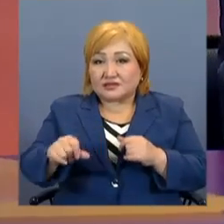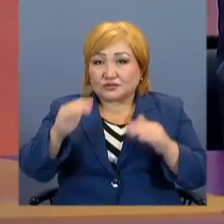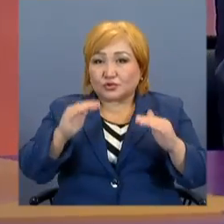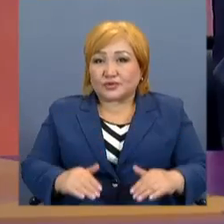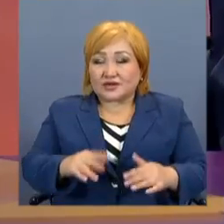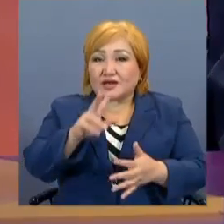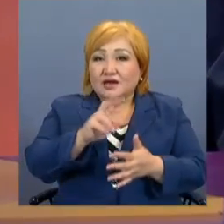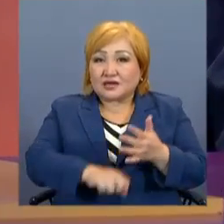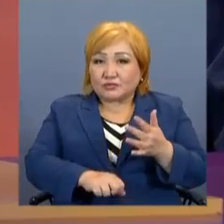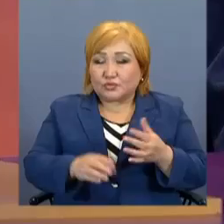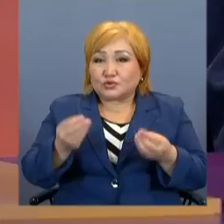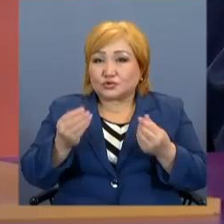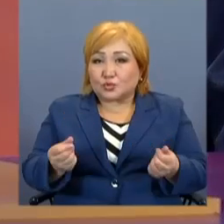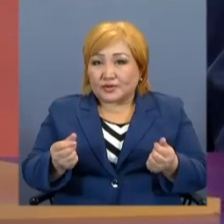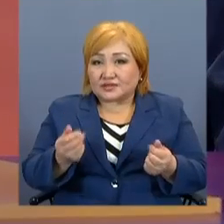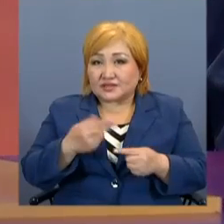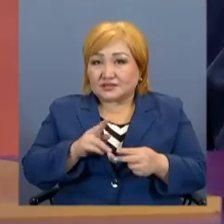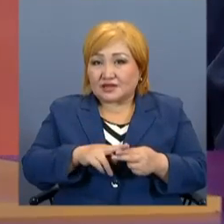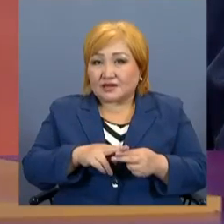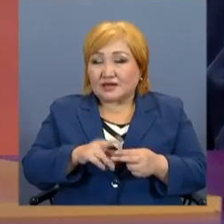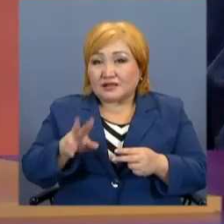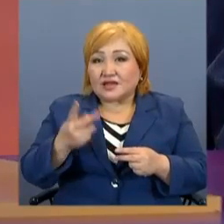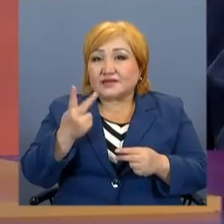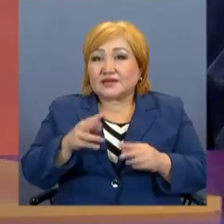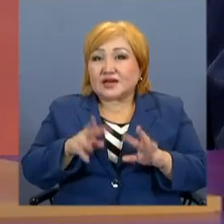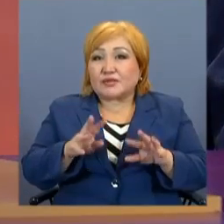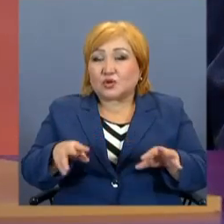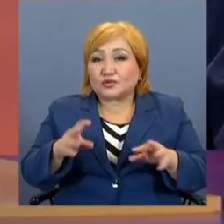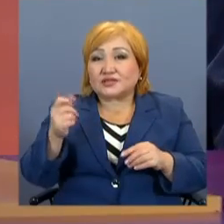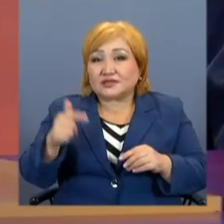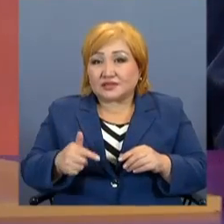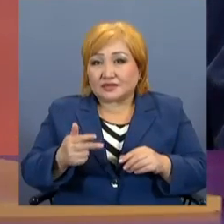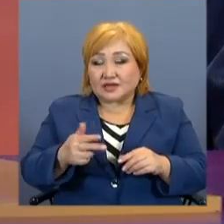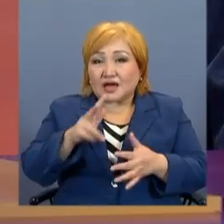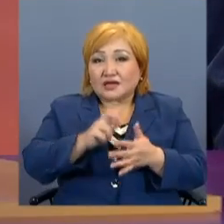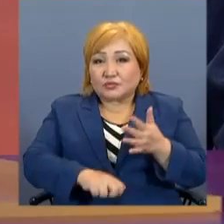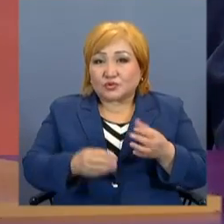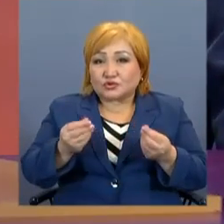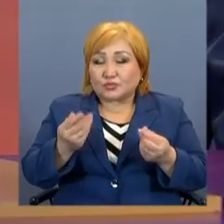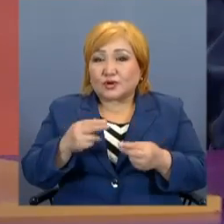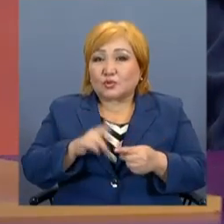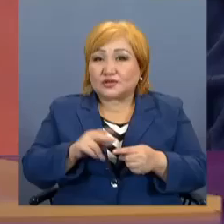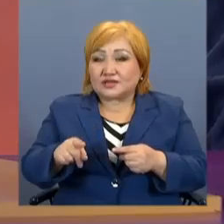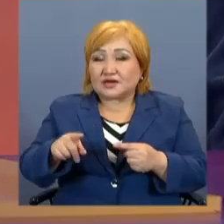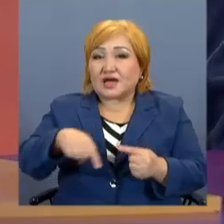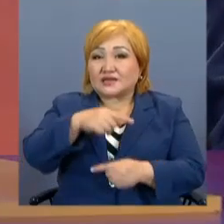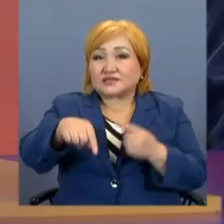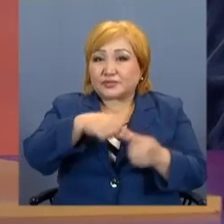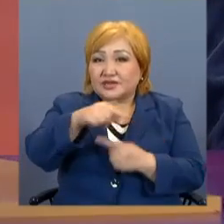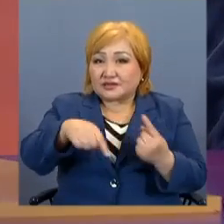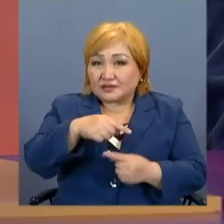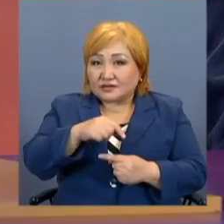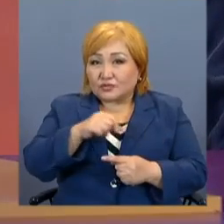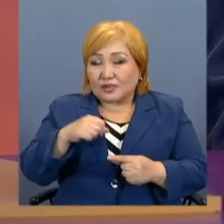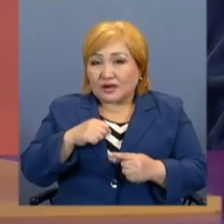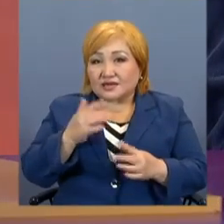бұл. Ал жаңа 2 миллионға дейін деген айтқан айыппұлдың соммасы бұл кәсіпкерлердің өзі жаңағы шағын,